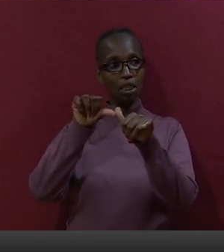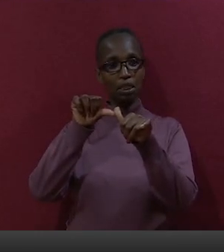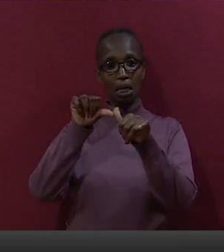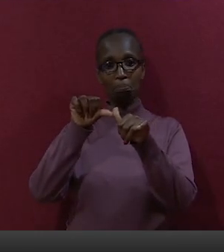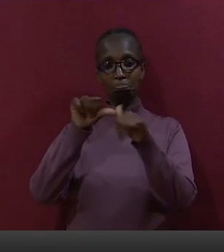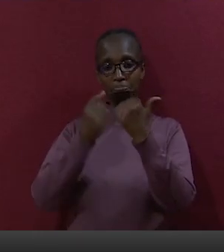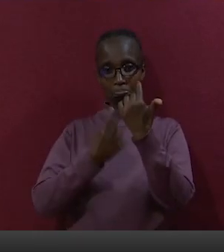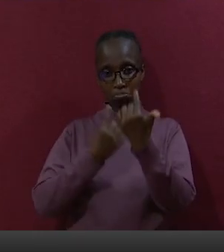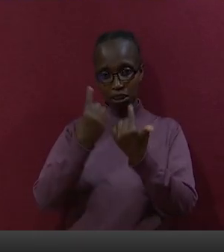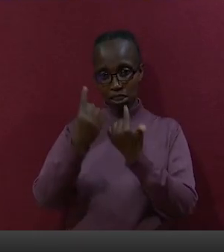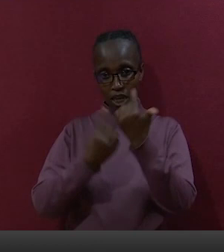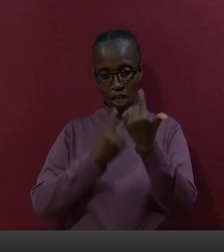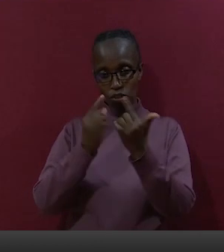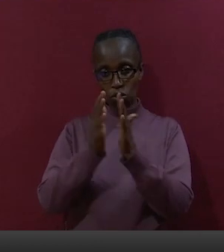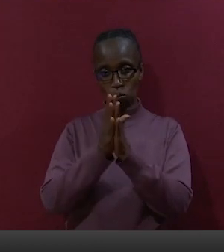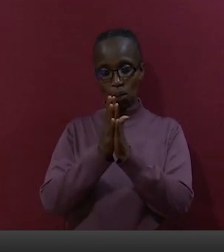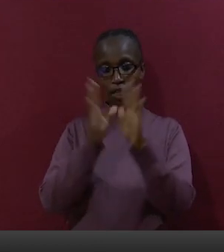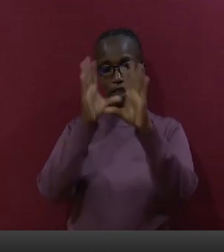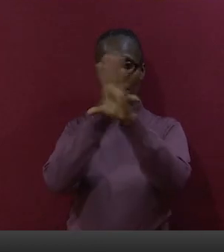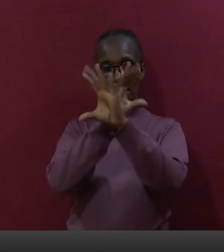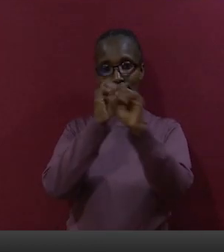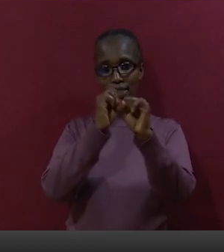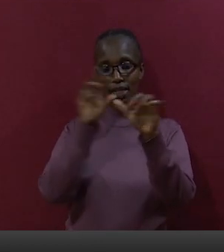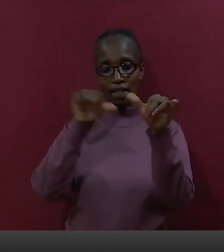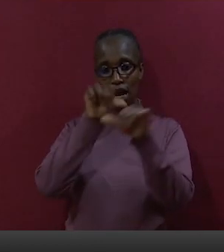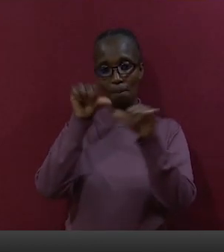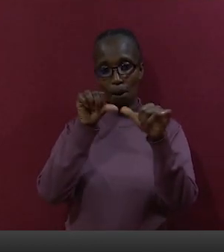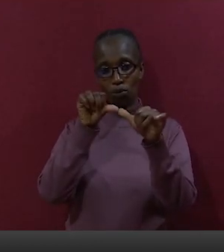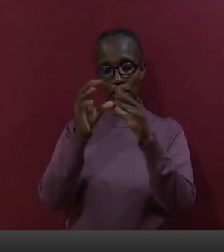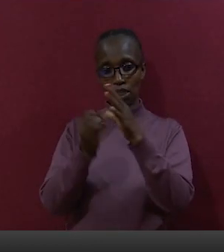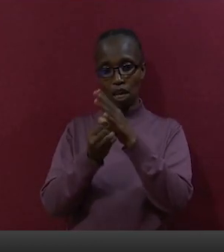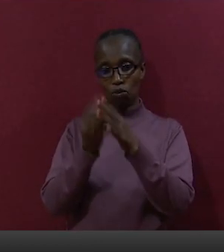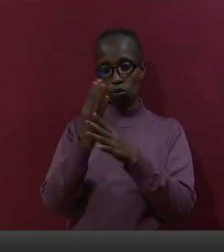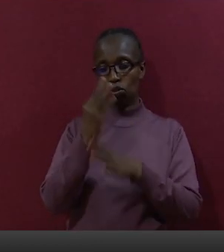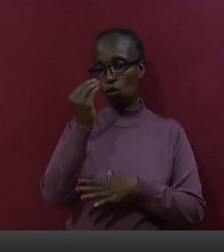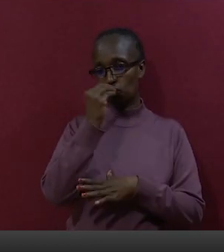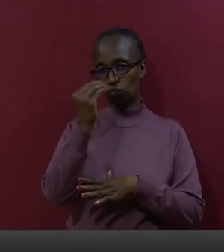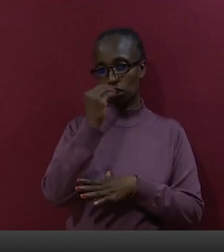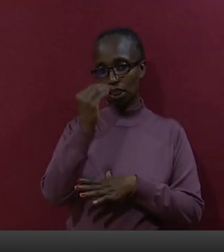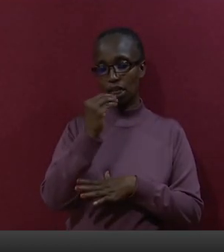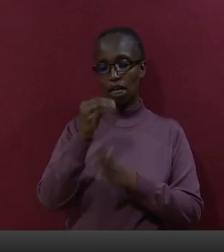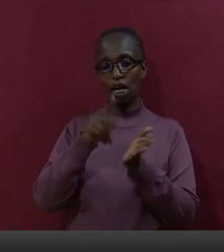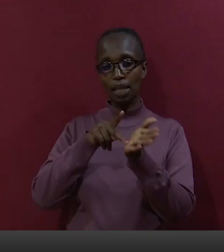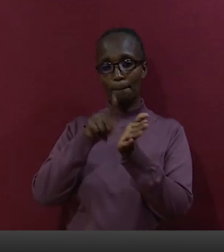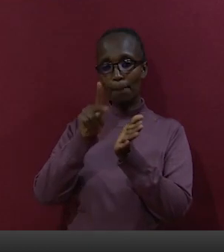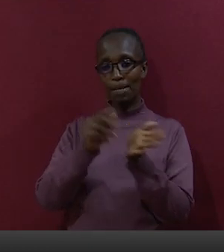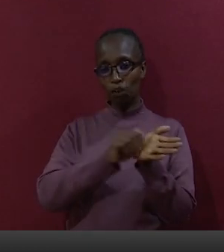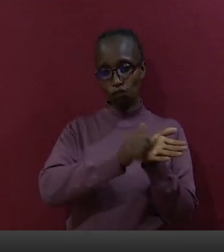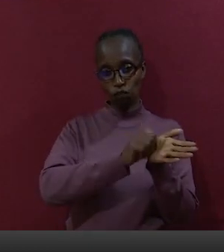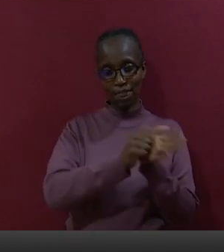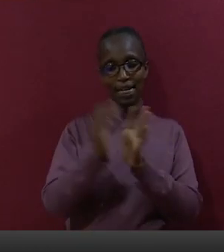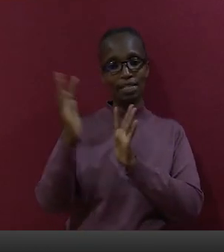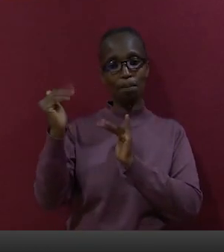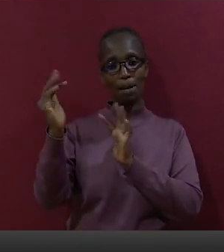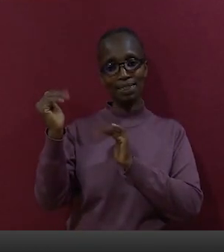ni katika hotuba ya rais kuhusu hali ya chakula humu nchini. Rais William Ruto amesema uzalishaji wa mahindi